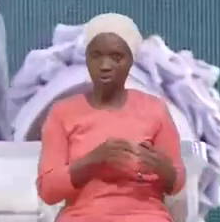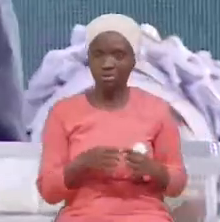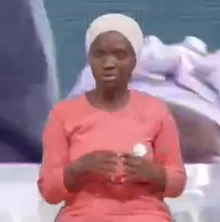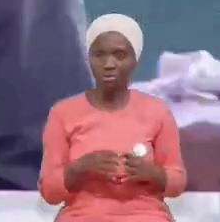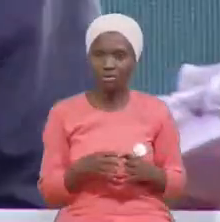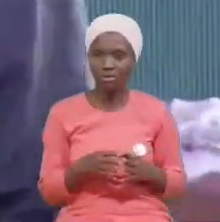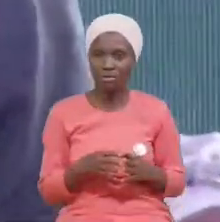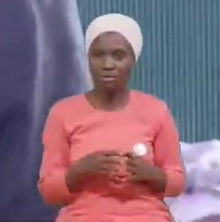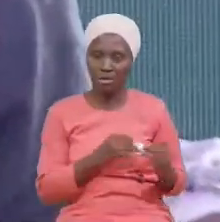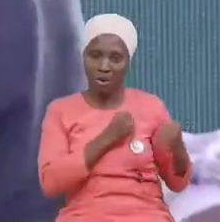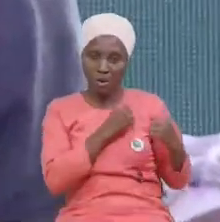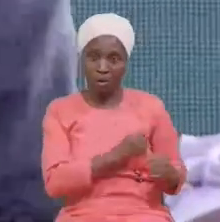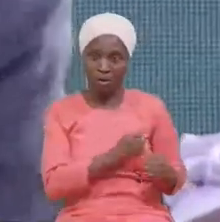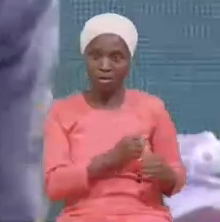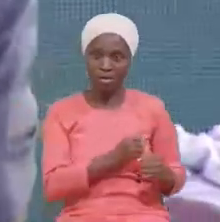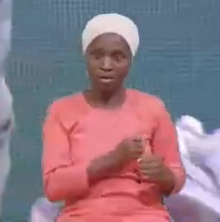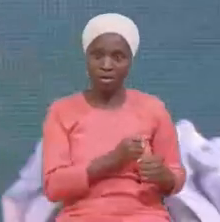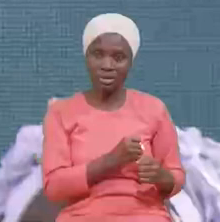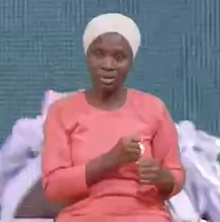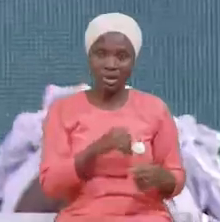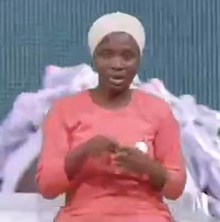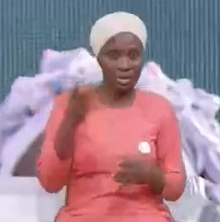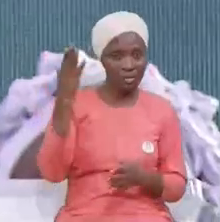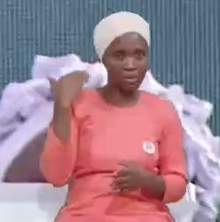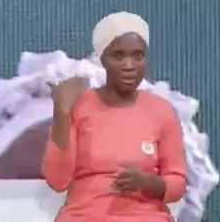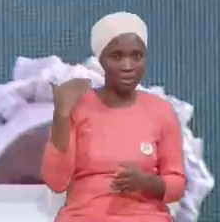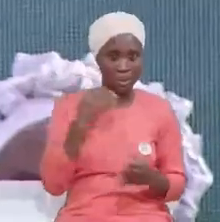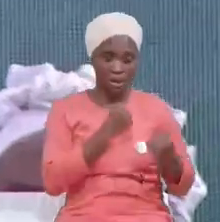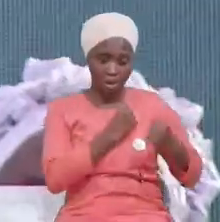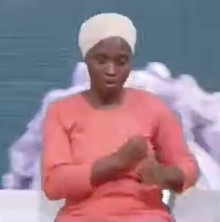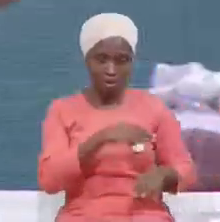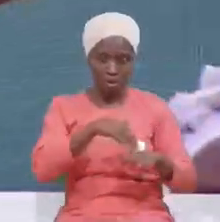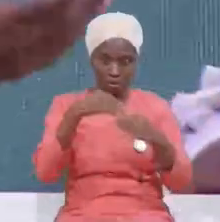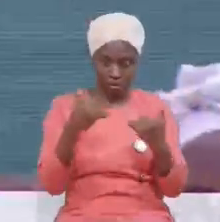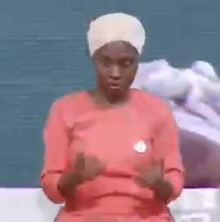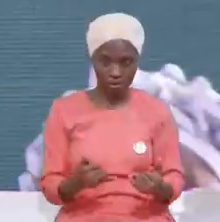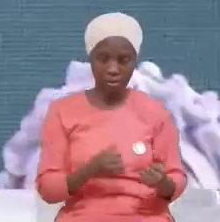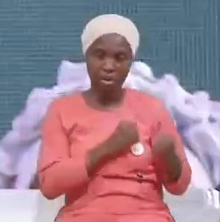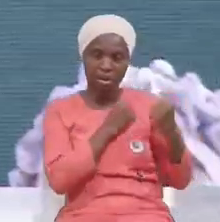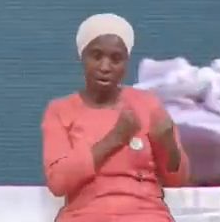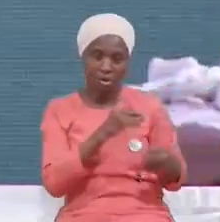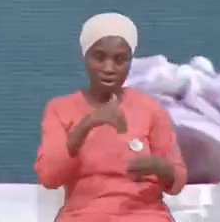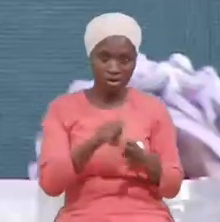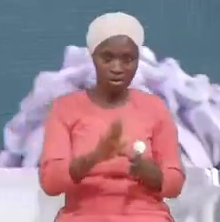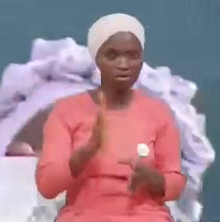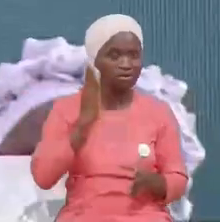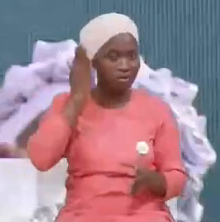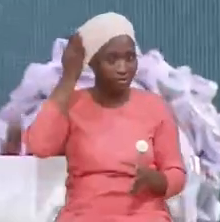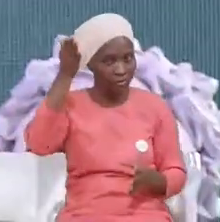le courage dans le passé, le courage au présent, le courage dans l'avenir,